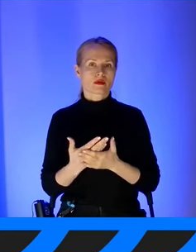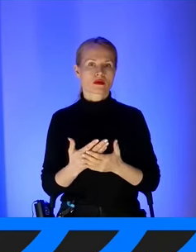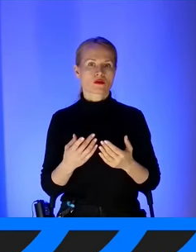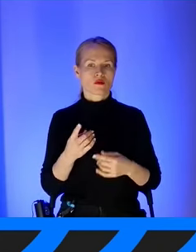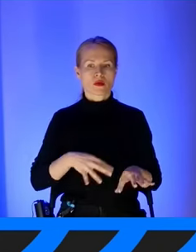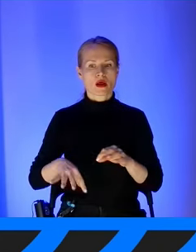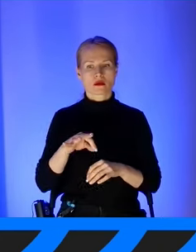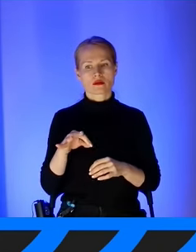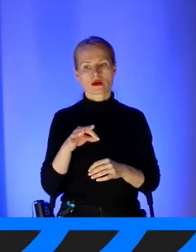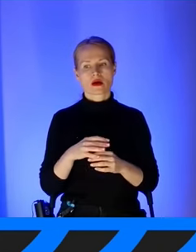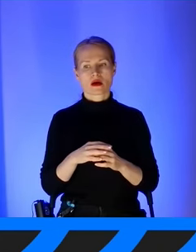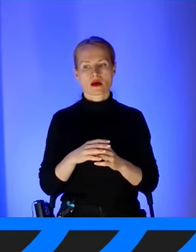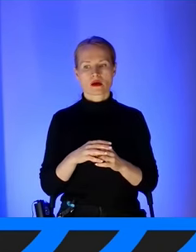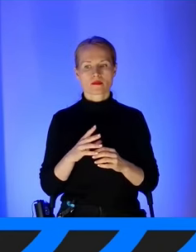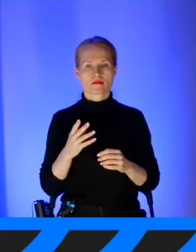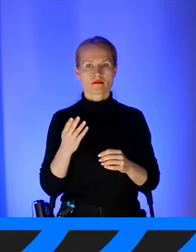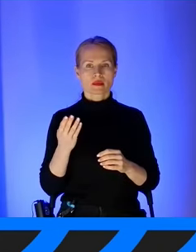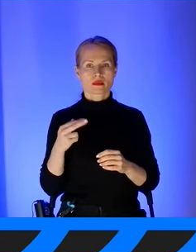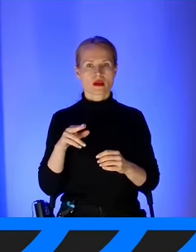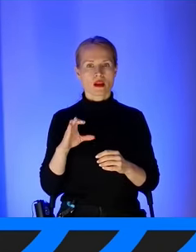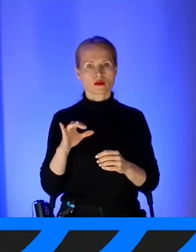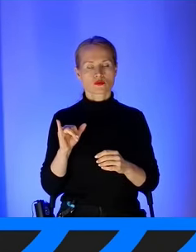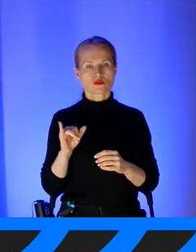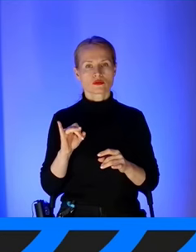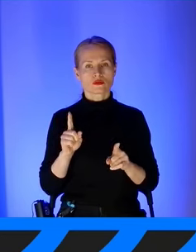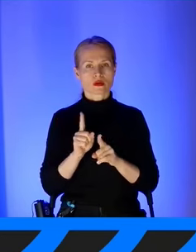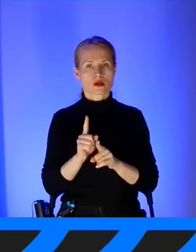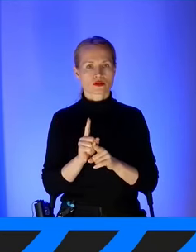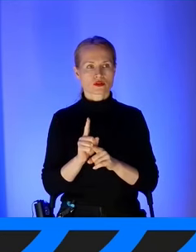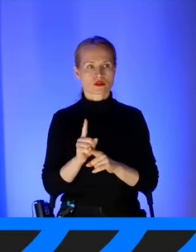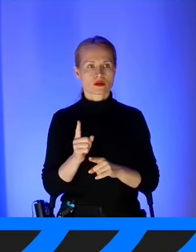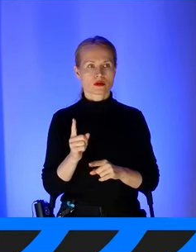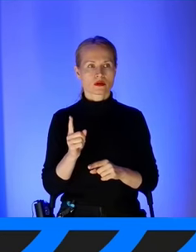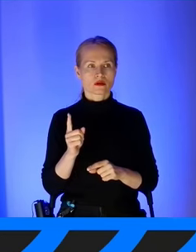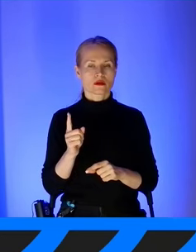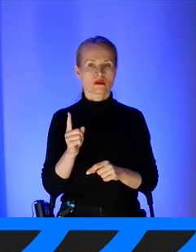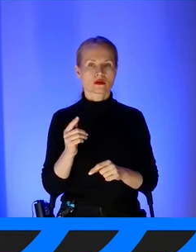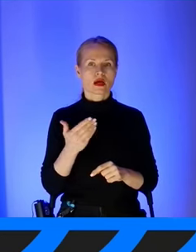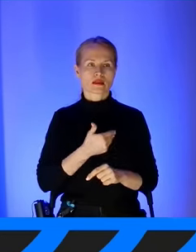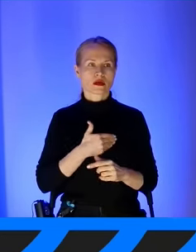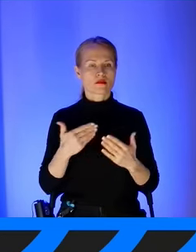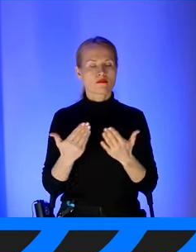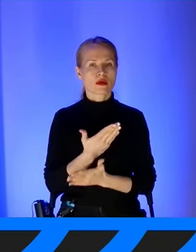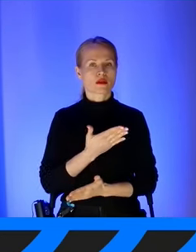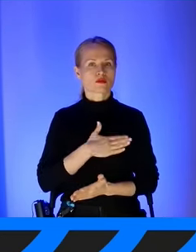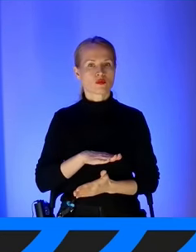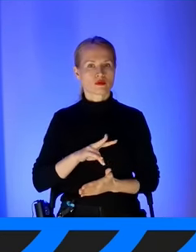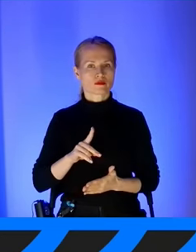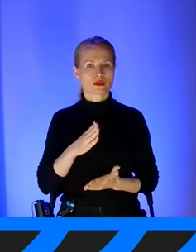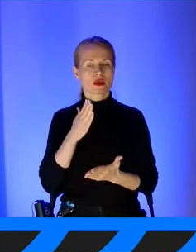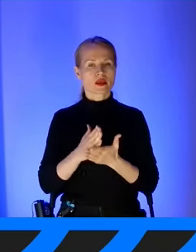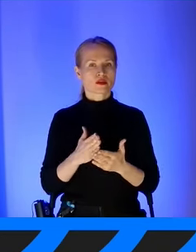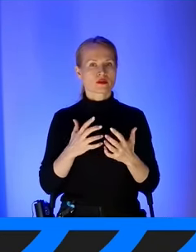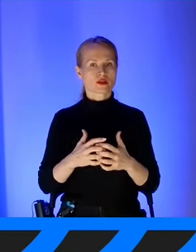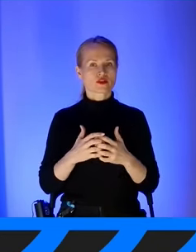него остальные направления знают и там хотят переиспользовать Да потому что там ну есть решения